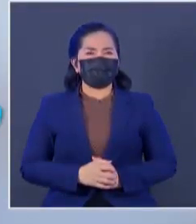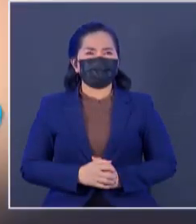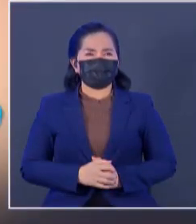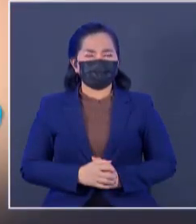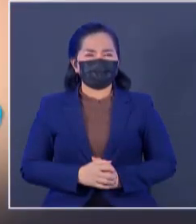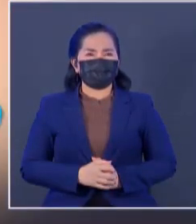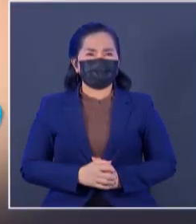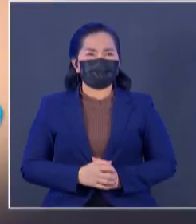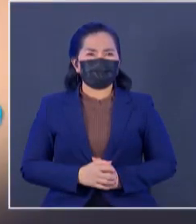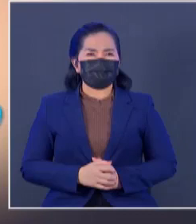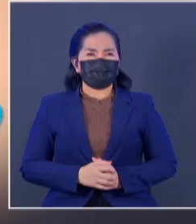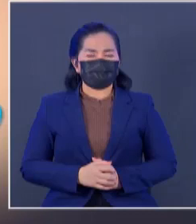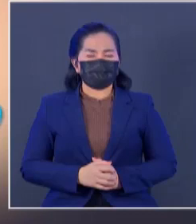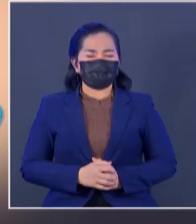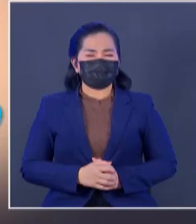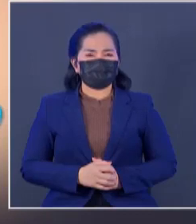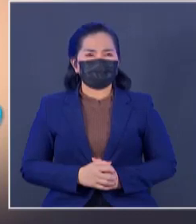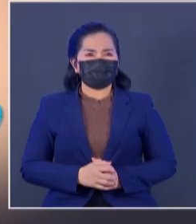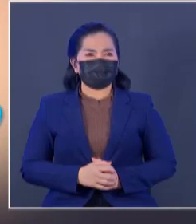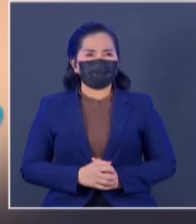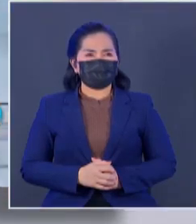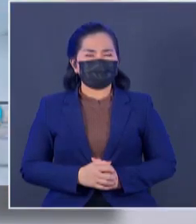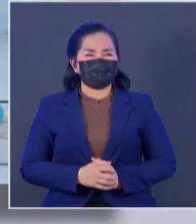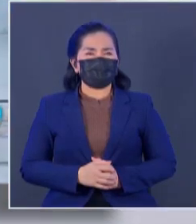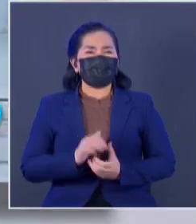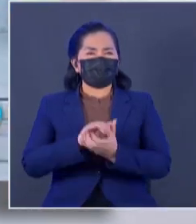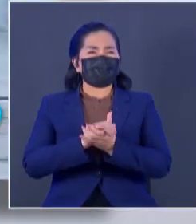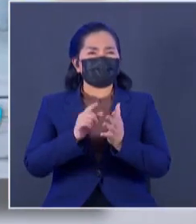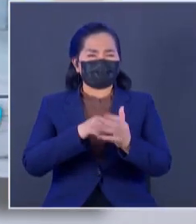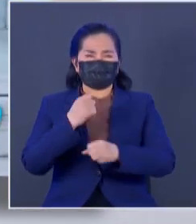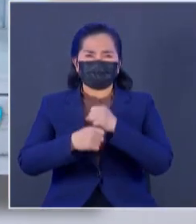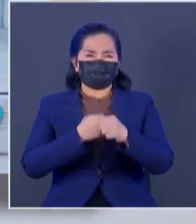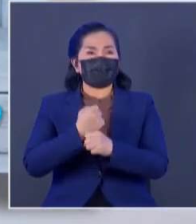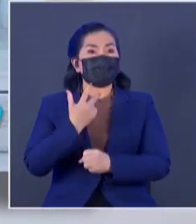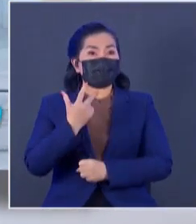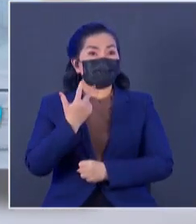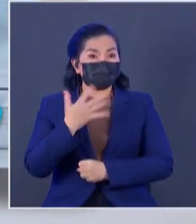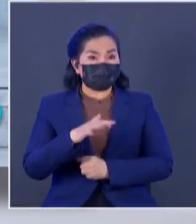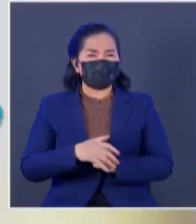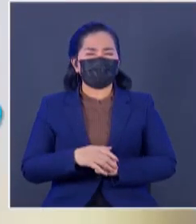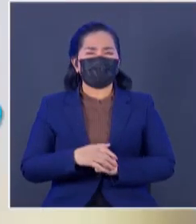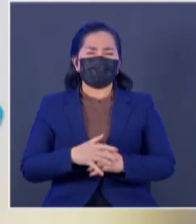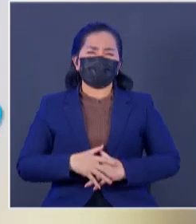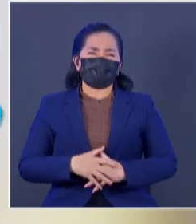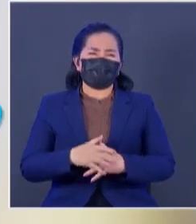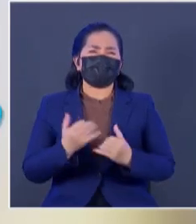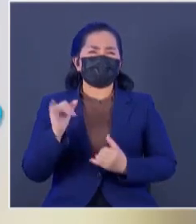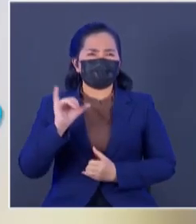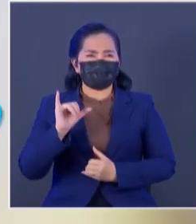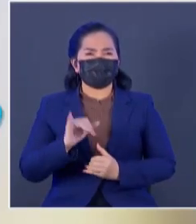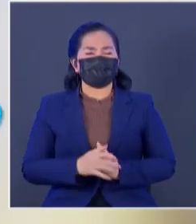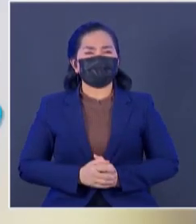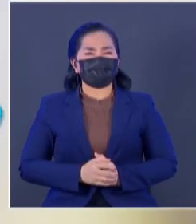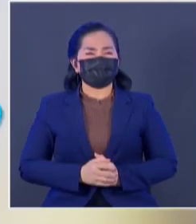พุทธพุทธิชัยแล้วก็ภรรยาจุ๋ยวรัฒยานะคะที่ได้แต่งงานกันมา3ปีแล้วแต่ก็ยังไร้วี่แววในเรื่องของทายาท